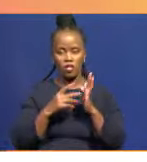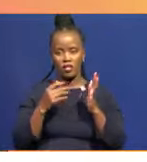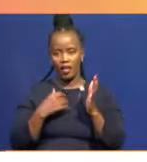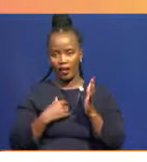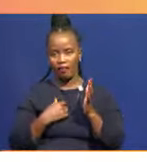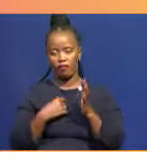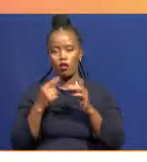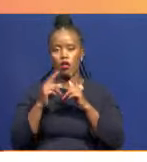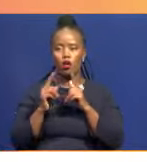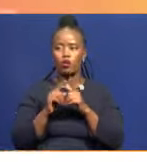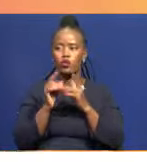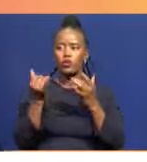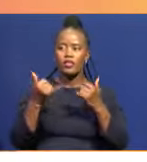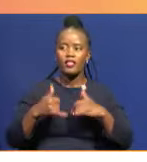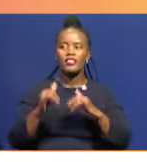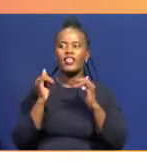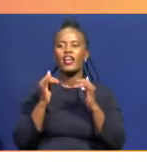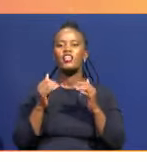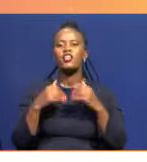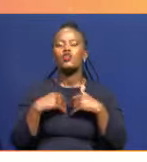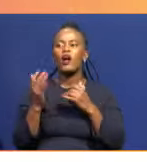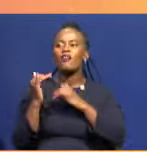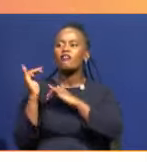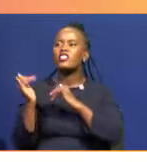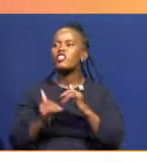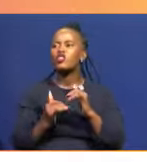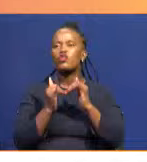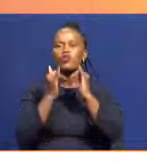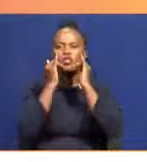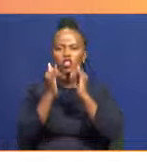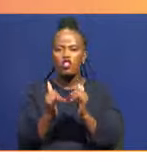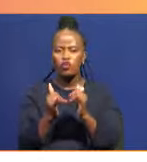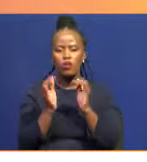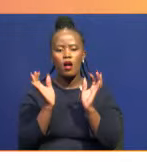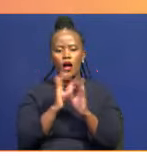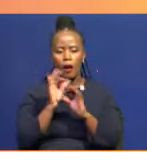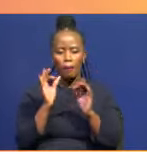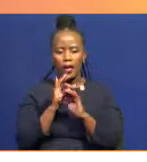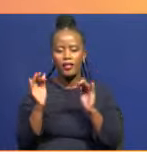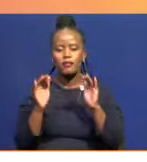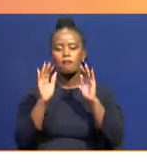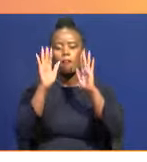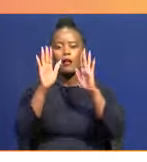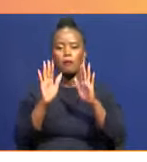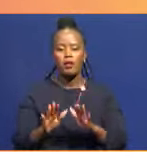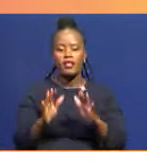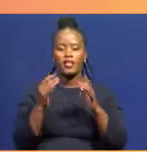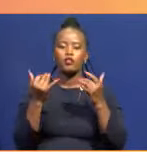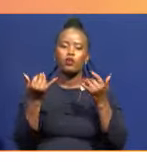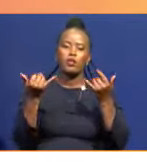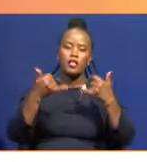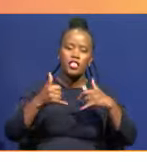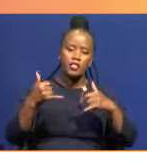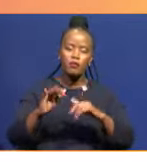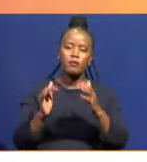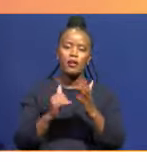inaitwa kulivent. Hakuna jambo mpya tutaleta, ila iko ni kutekeleza ile mikakati na mipango ambayo